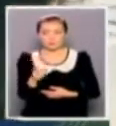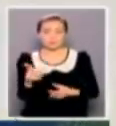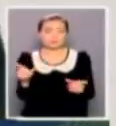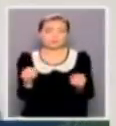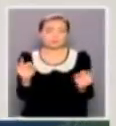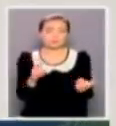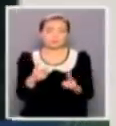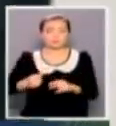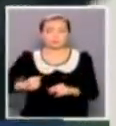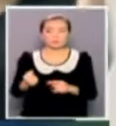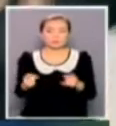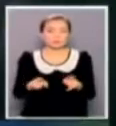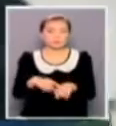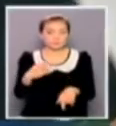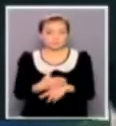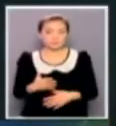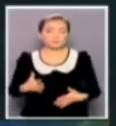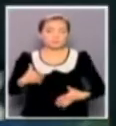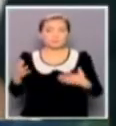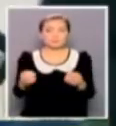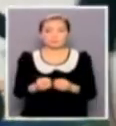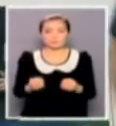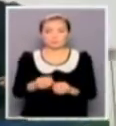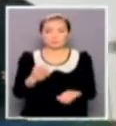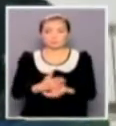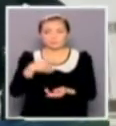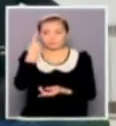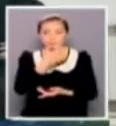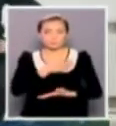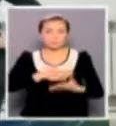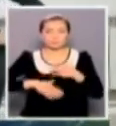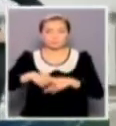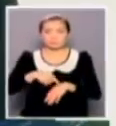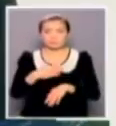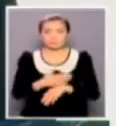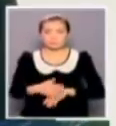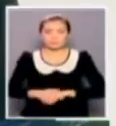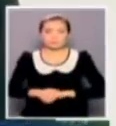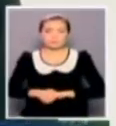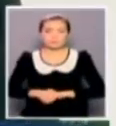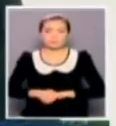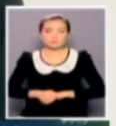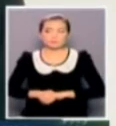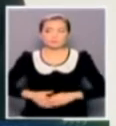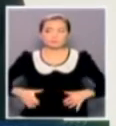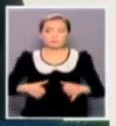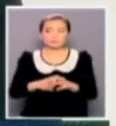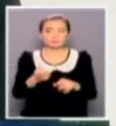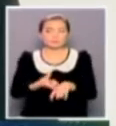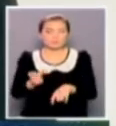жұптаса шырайын алатын достары да бар. Көңілдері әрқашан көтеріңкі, жүздерін қуаныш кернейді. Коллективпенен өте, жұмымыз